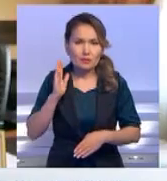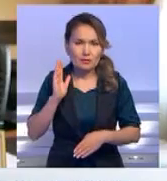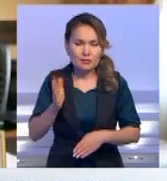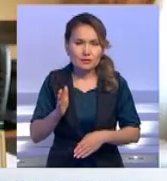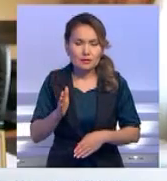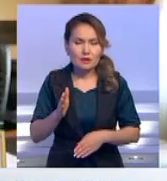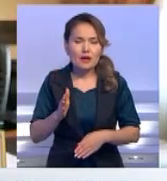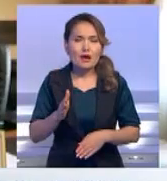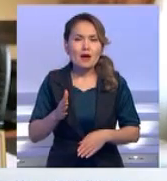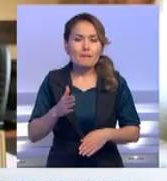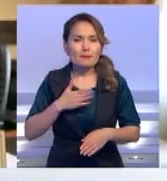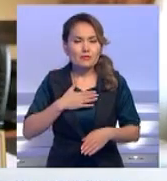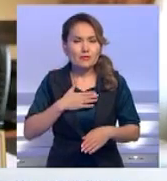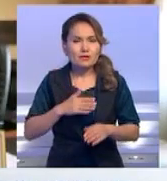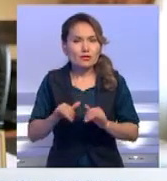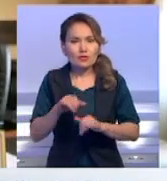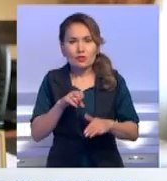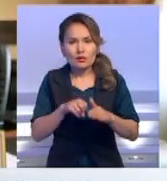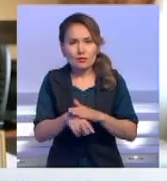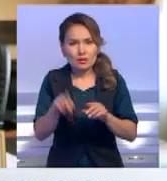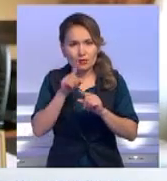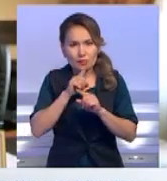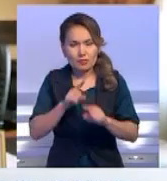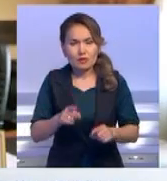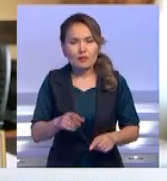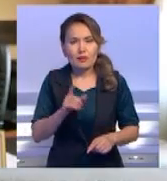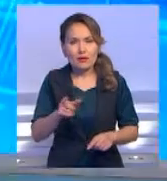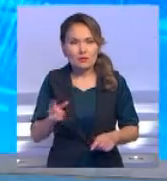кетпейміз, халықты жайда-жай қалдырмаймыз.